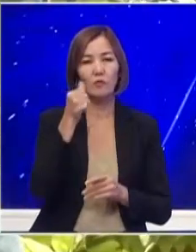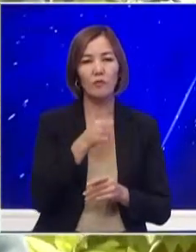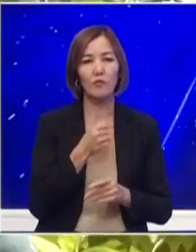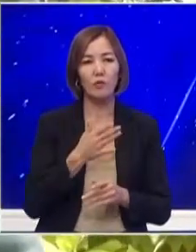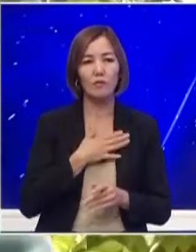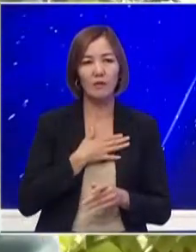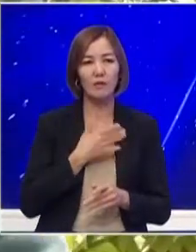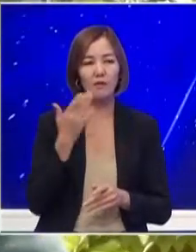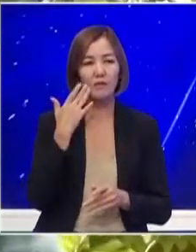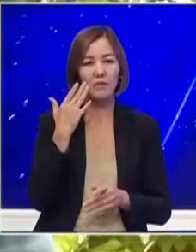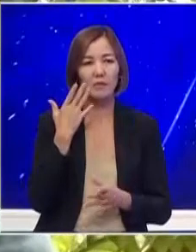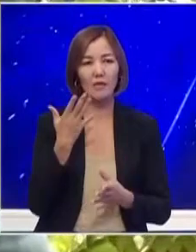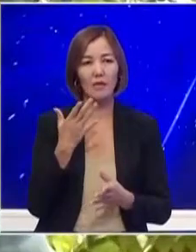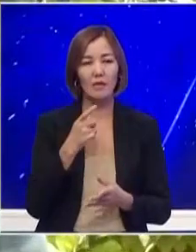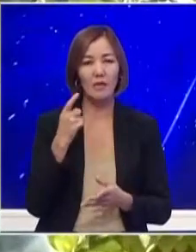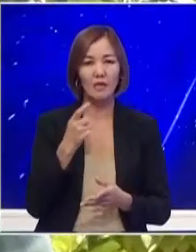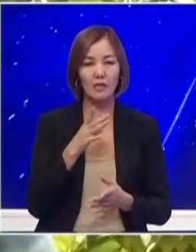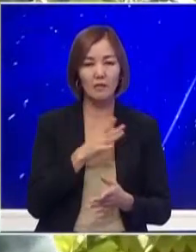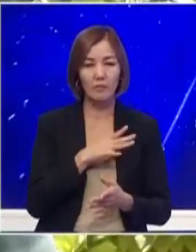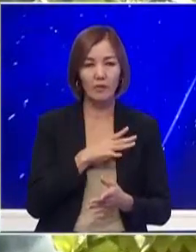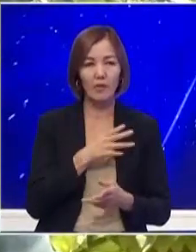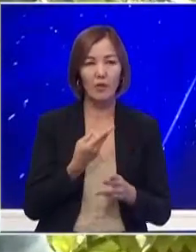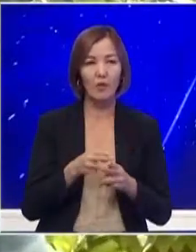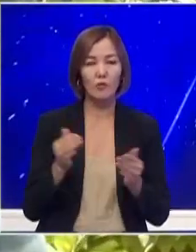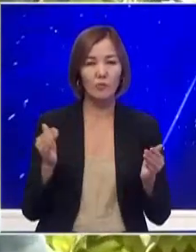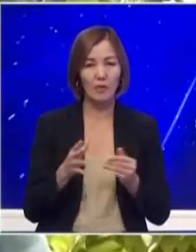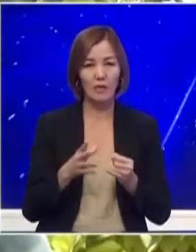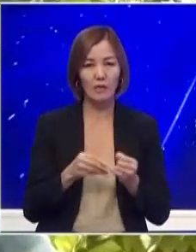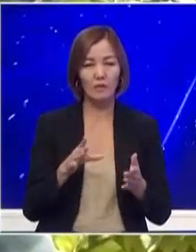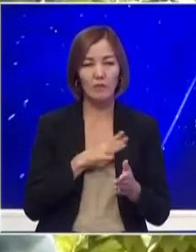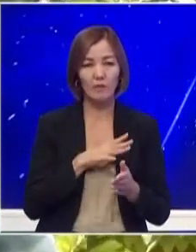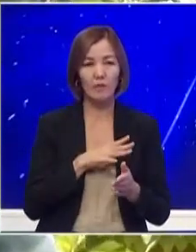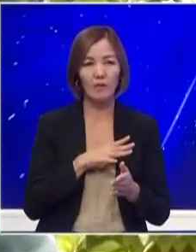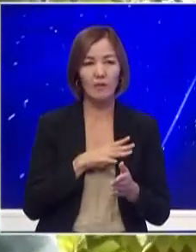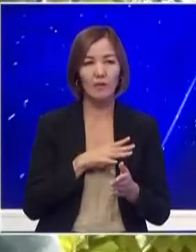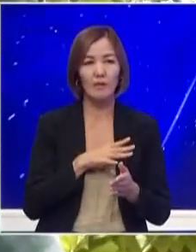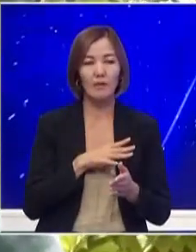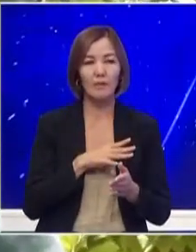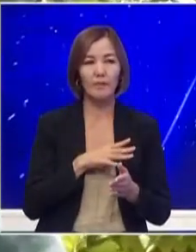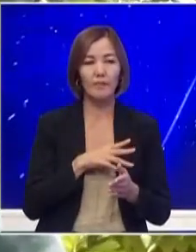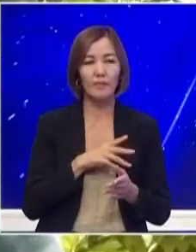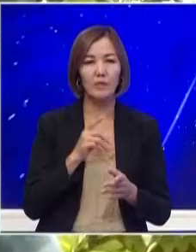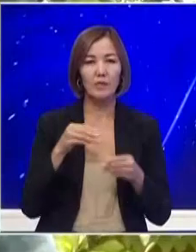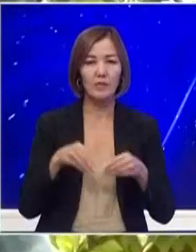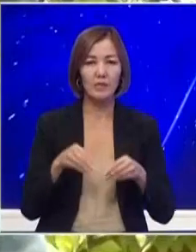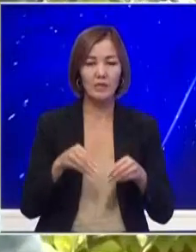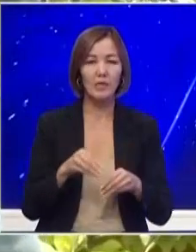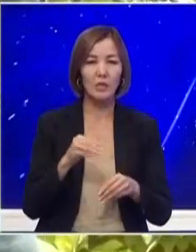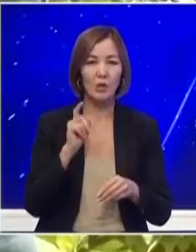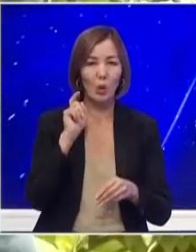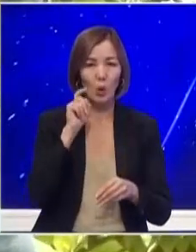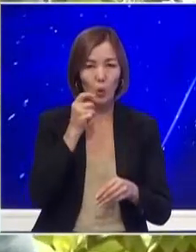мы занимались как крестьянское хозяйство, тогда было очень маленький участок земли. Мы сеяли лук в основном, это